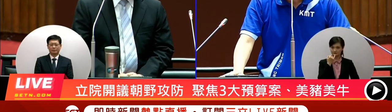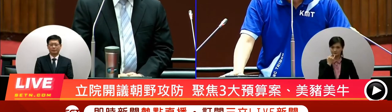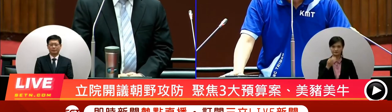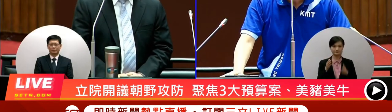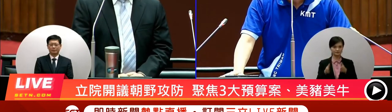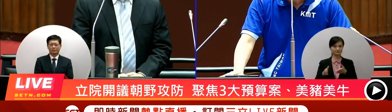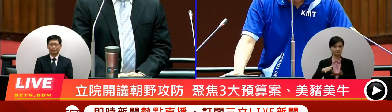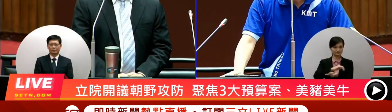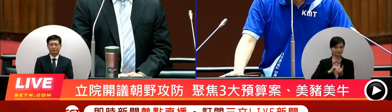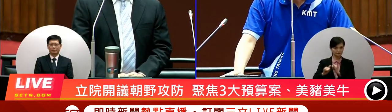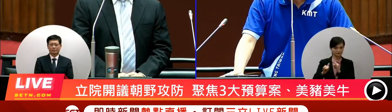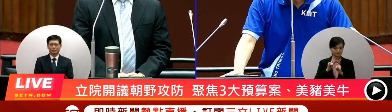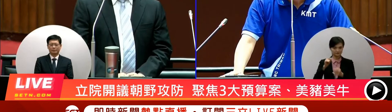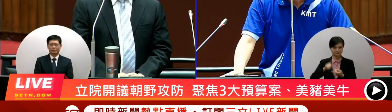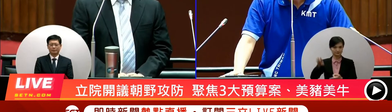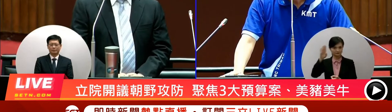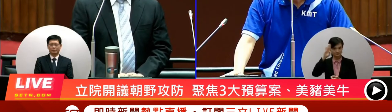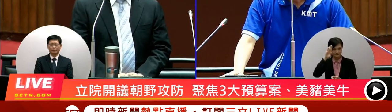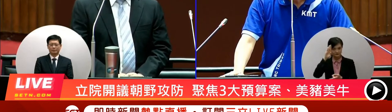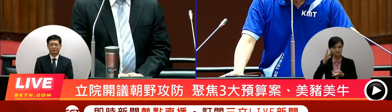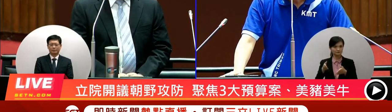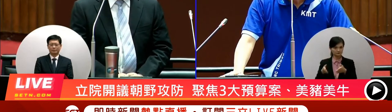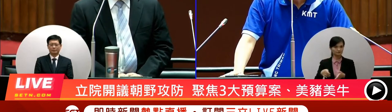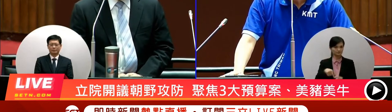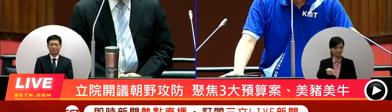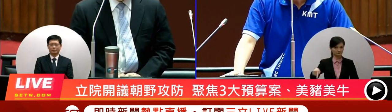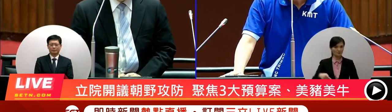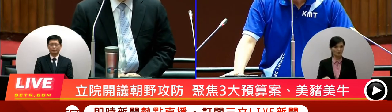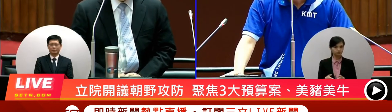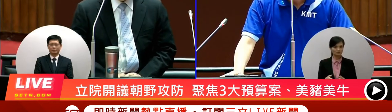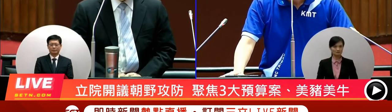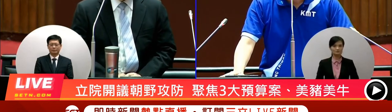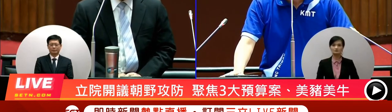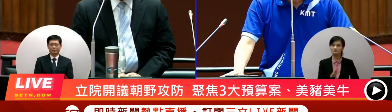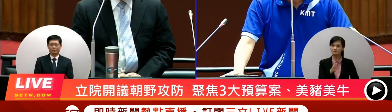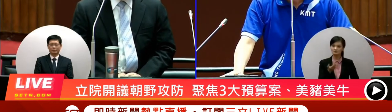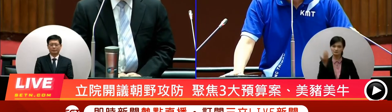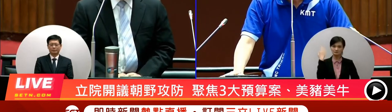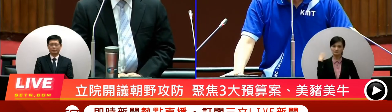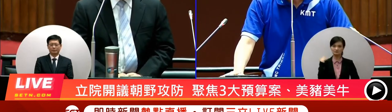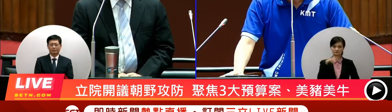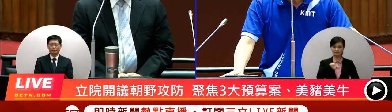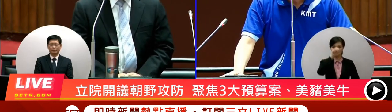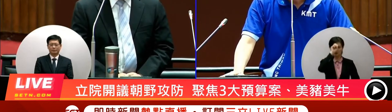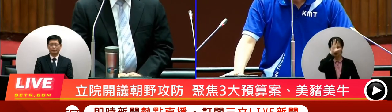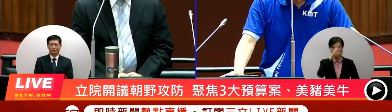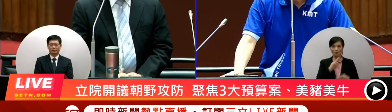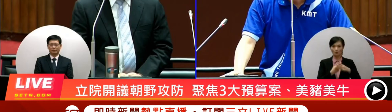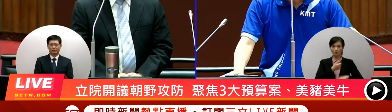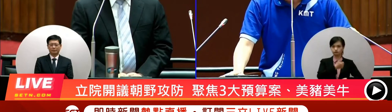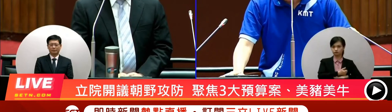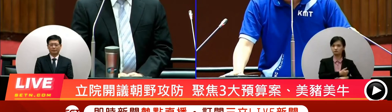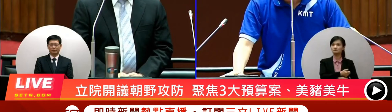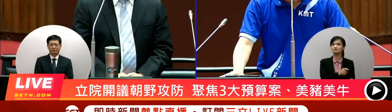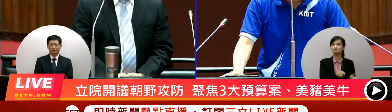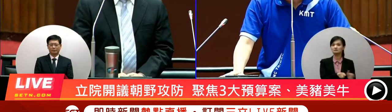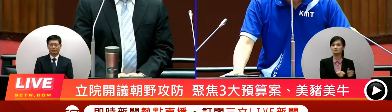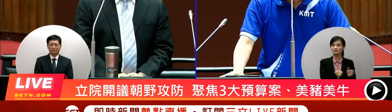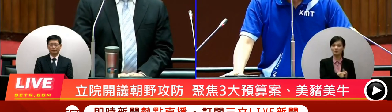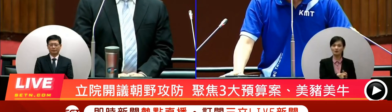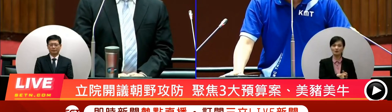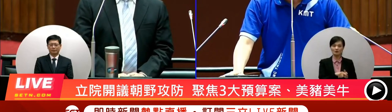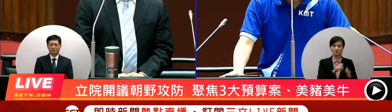民道歉，过去你在当党主席的时候号召所有民进党的